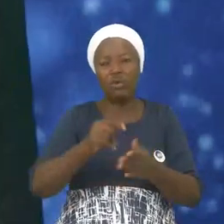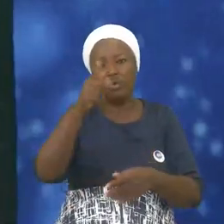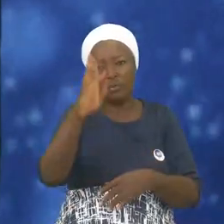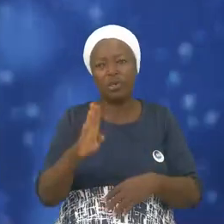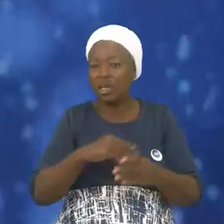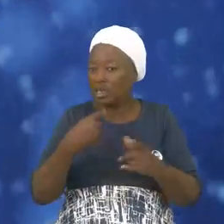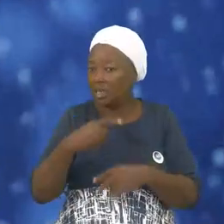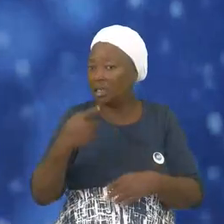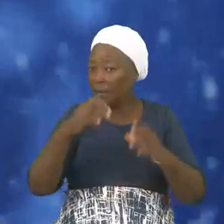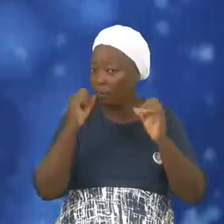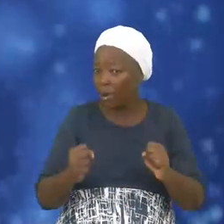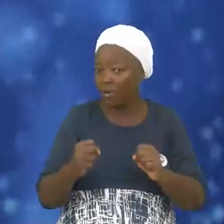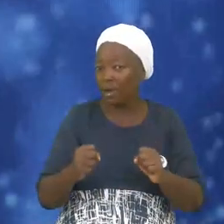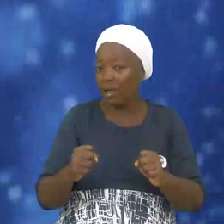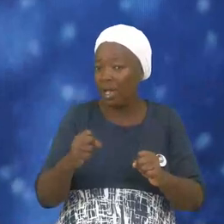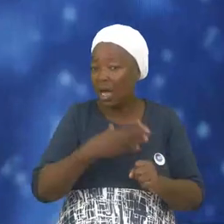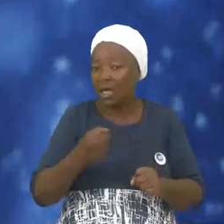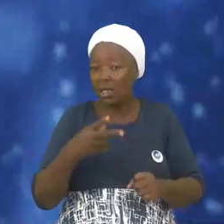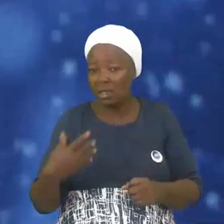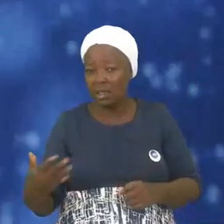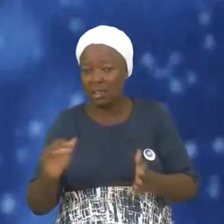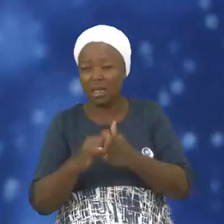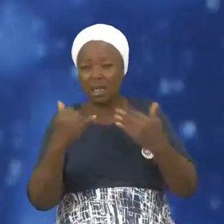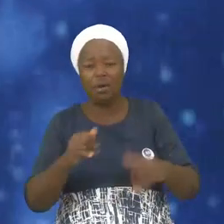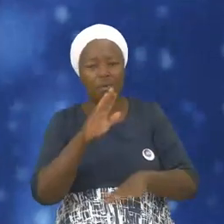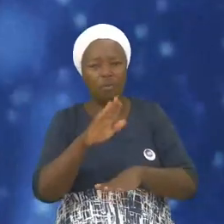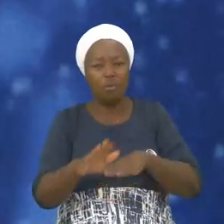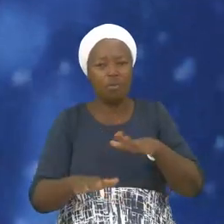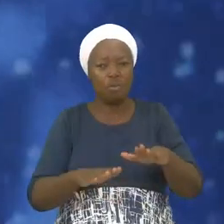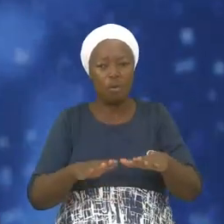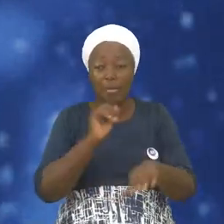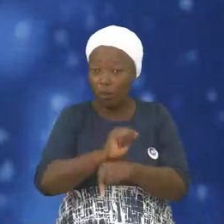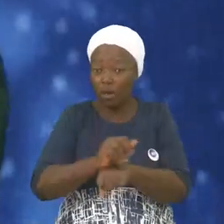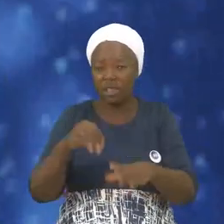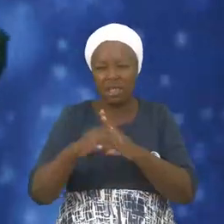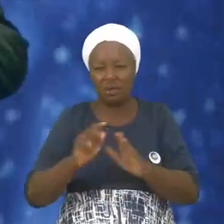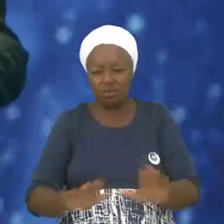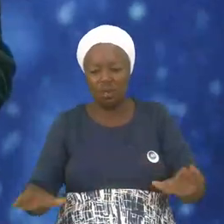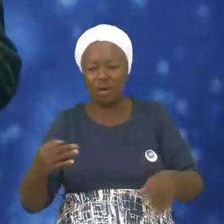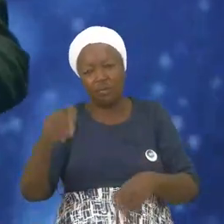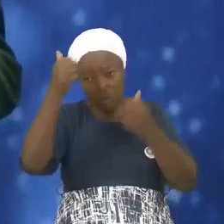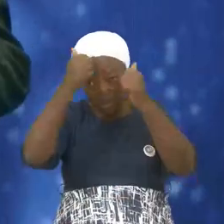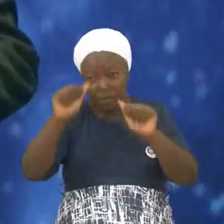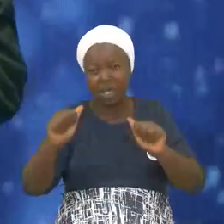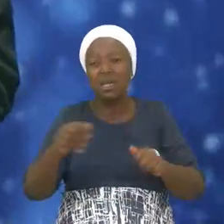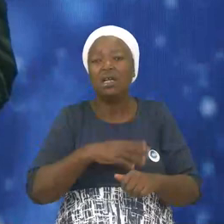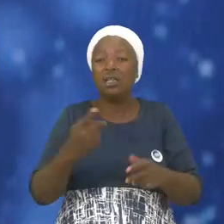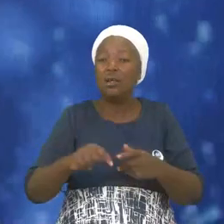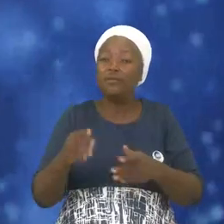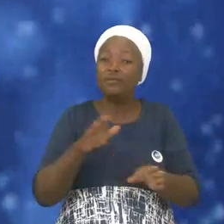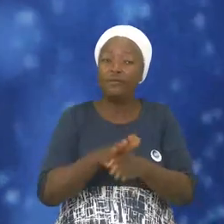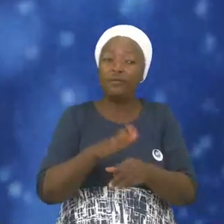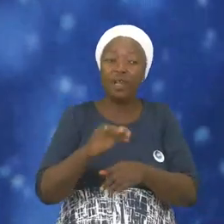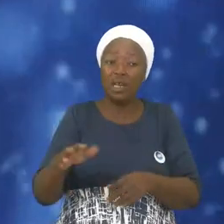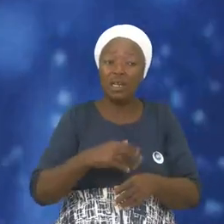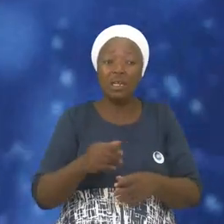la gloire de Dieu. Alors il dit la puissance et les choses qui agissent dans